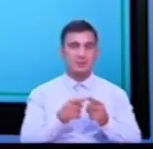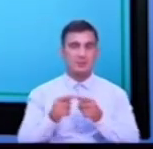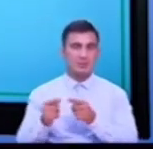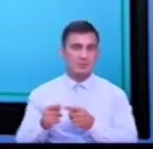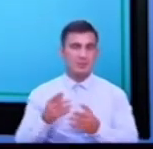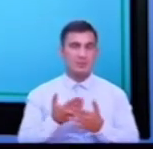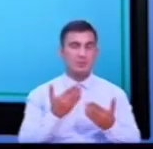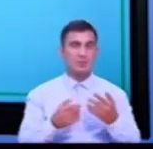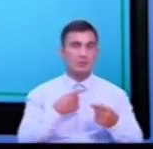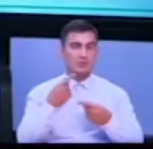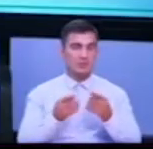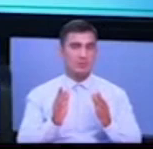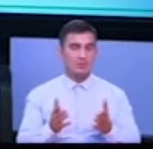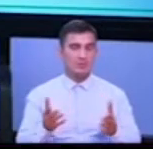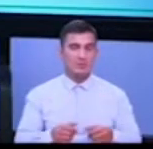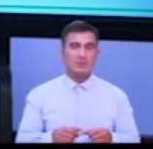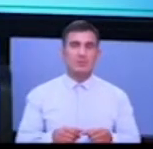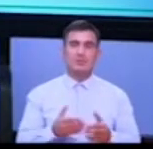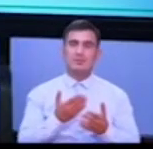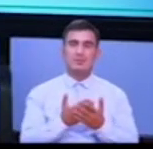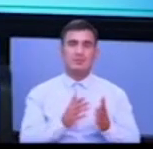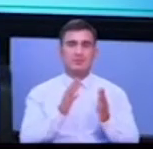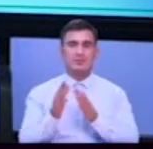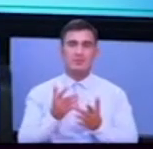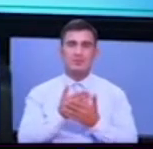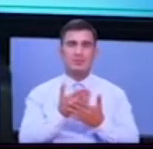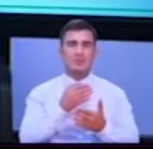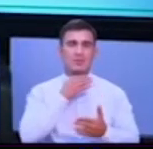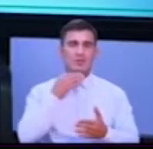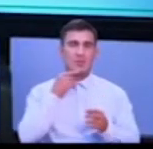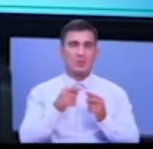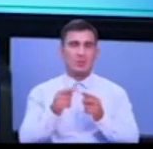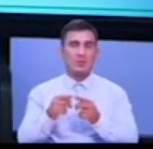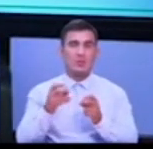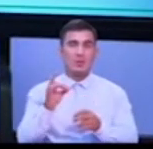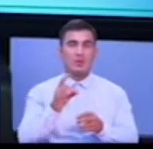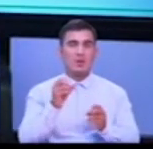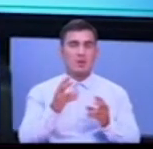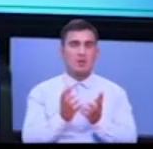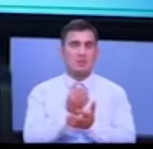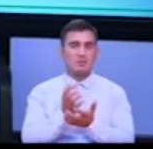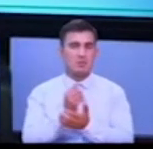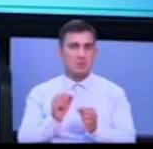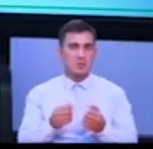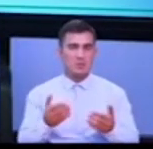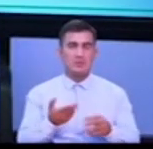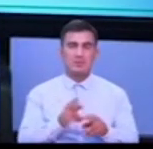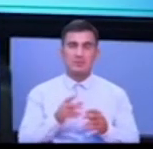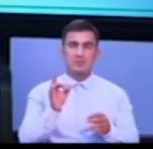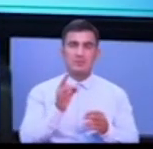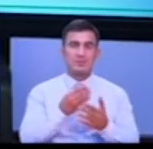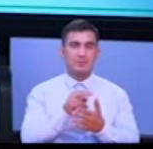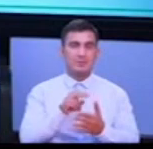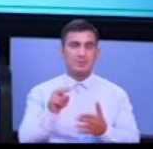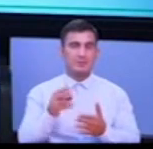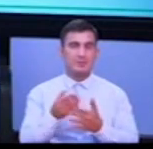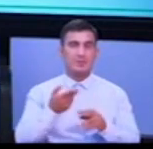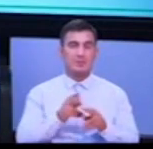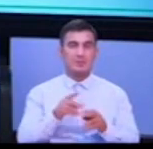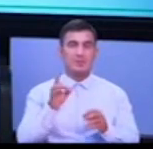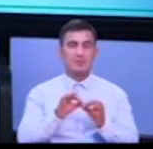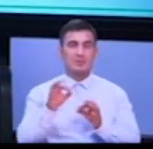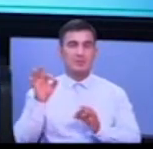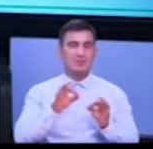deb nomlashimiz mumkin ekan. Endi ko'p burchakning perimetri qanday topiladi? Ko'p burchaklarning perimetri ularning tomonlari